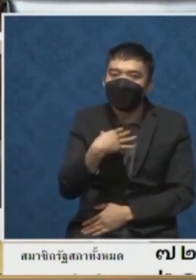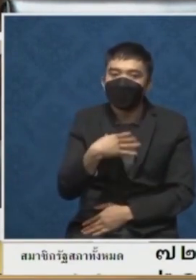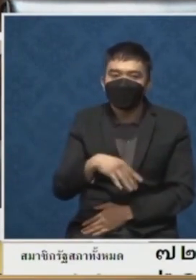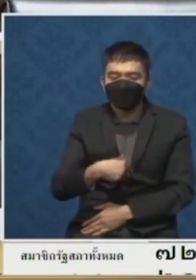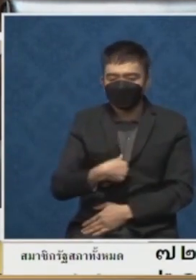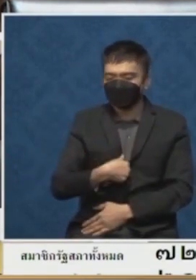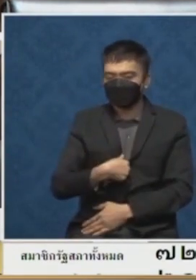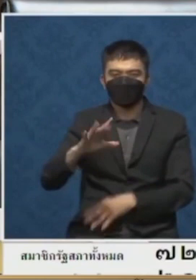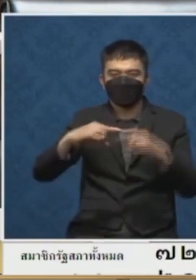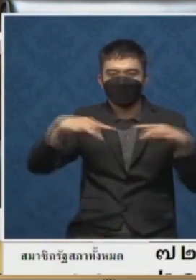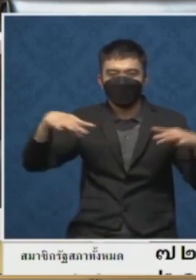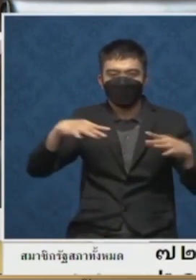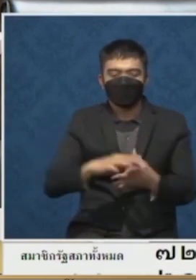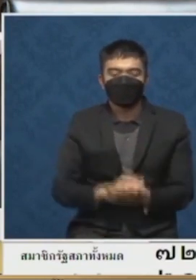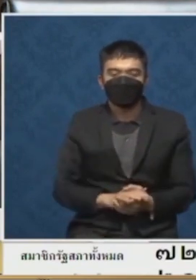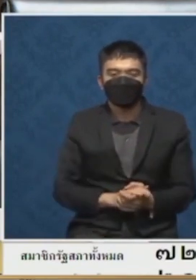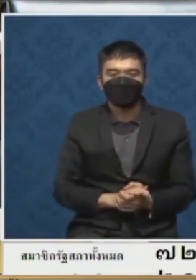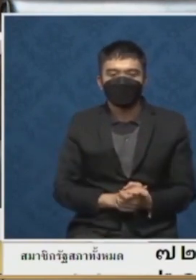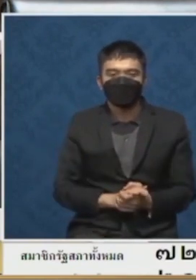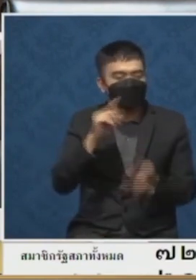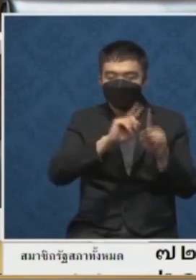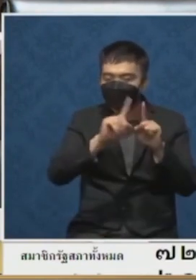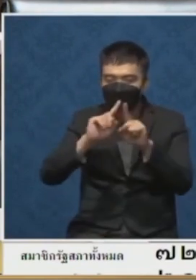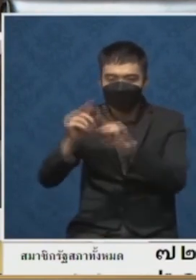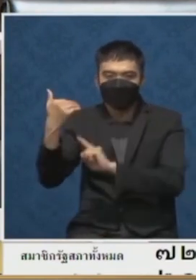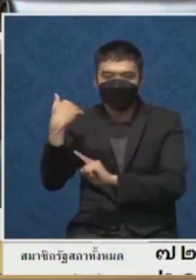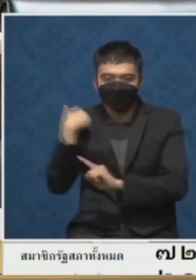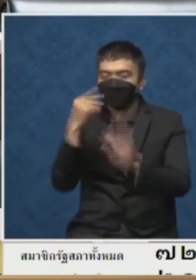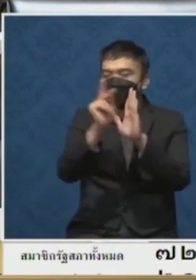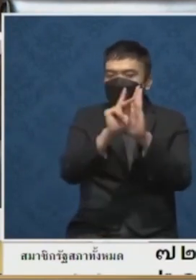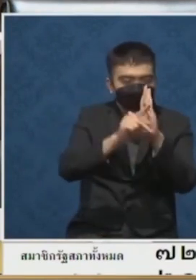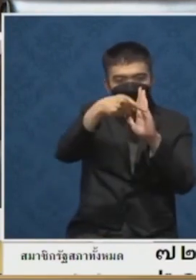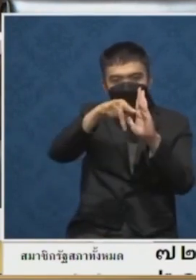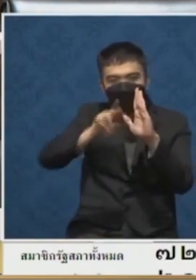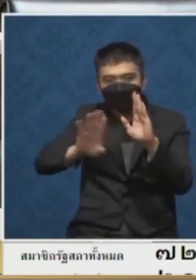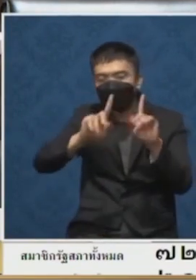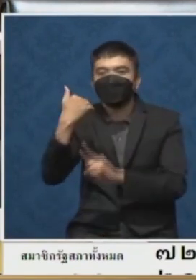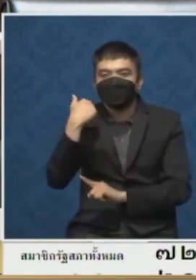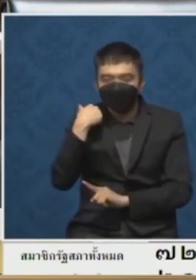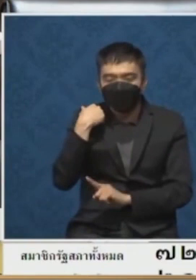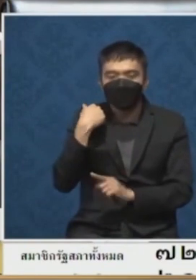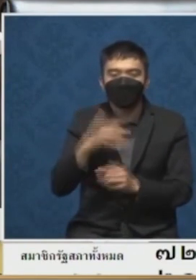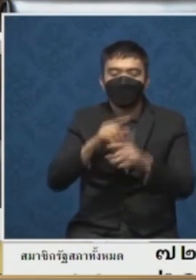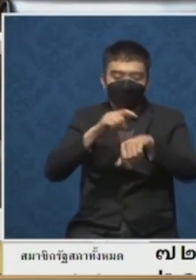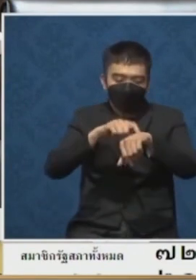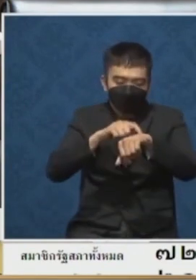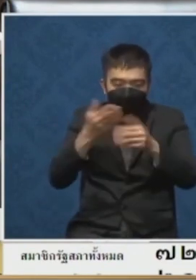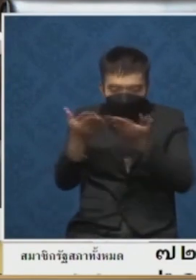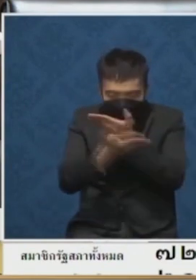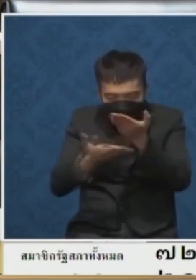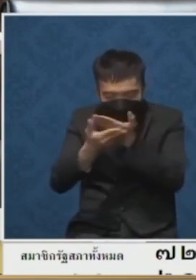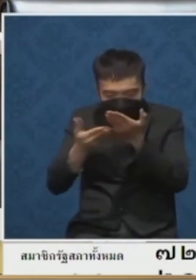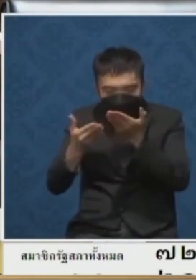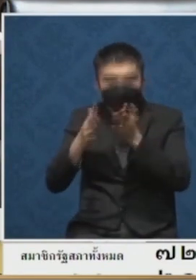บังเรื่องอาจจะมีบังควรสภารเองทำบหมายไมเสร็เยอะครับรางษูล 270ใช้เวลานานมาก shortsอนเยอะมาก